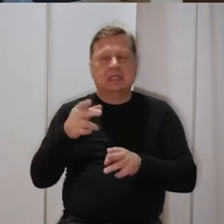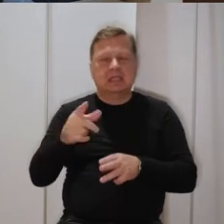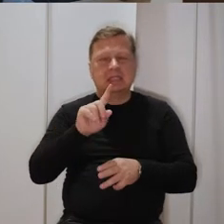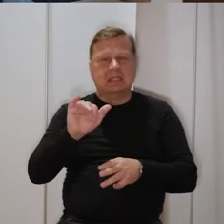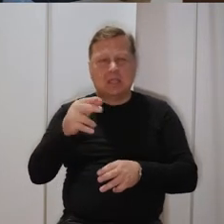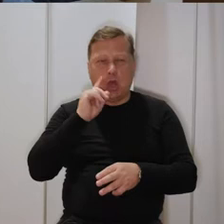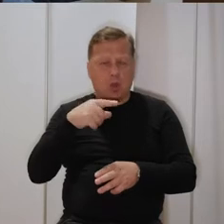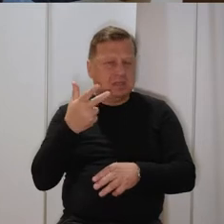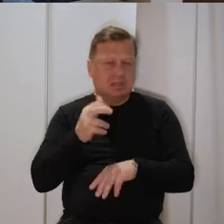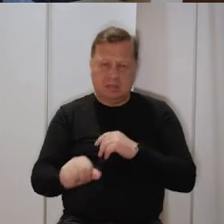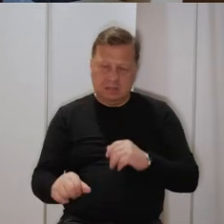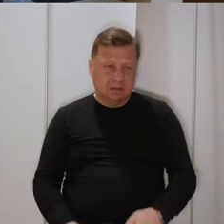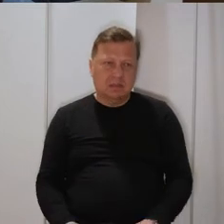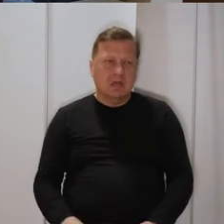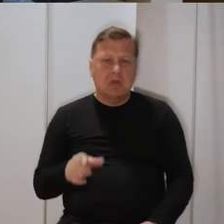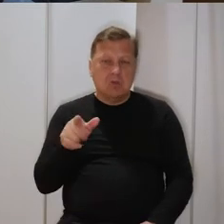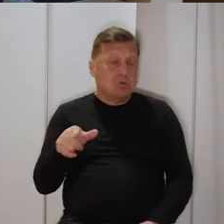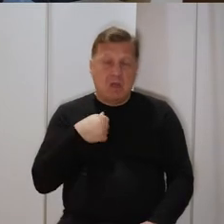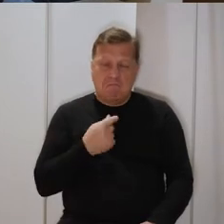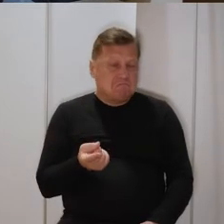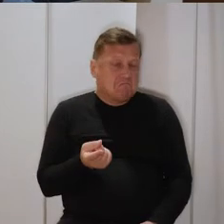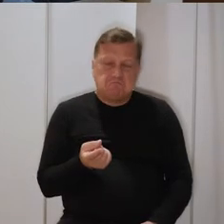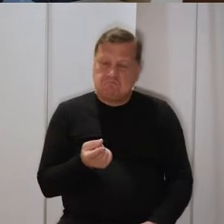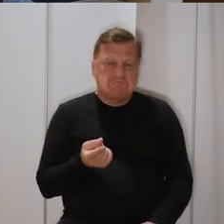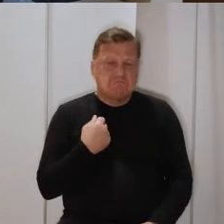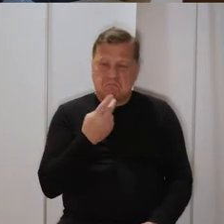komiksowymi, tutaj nie widzę